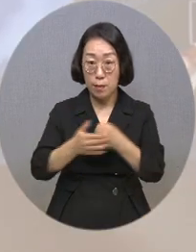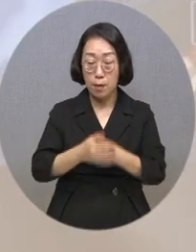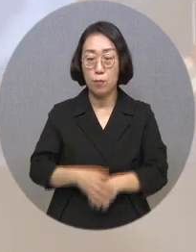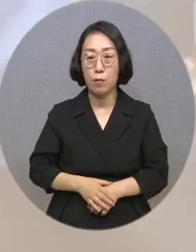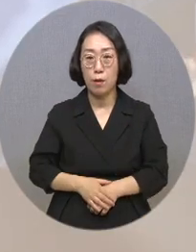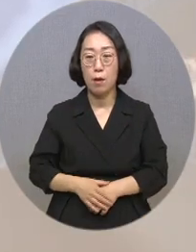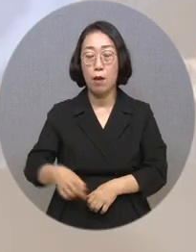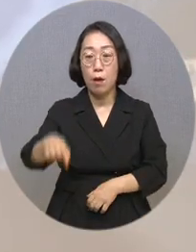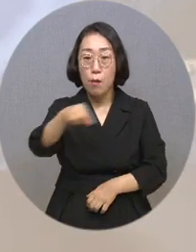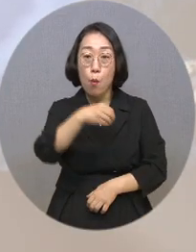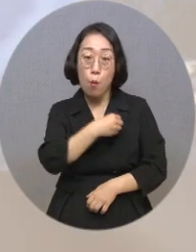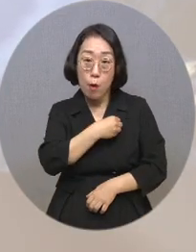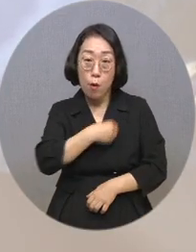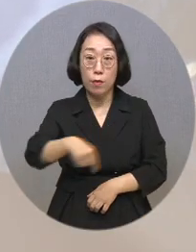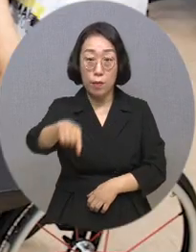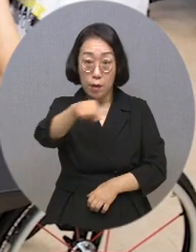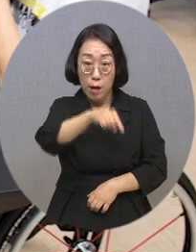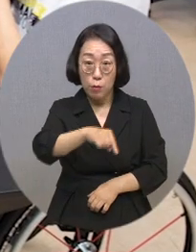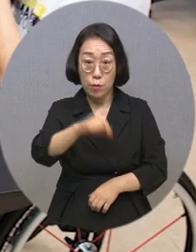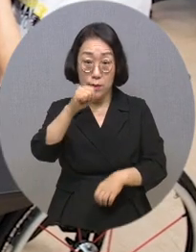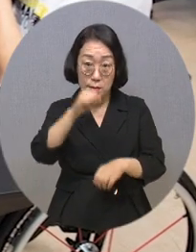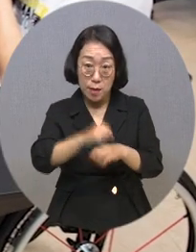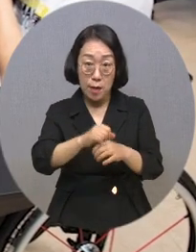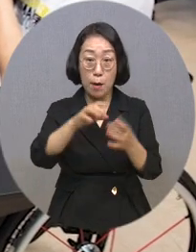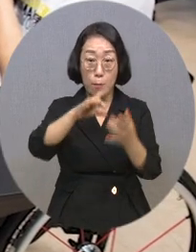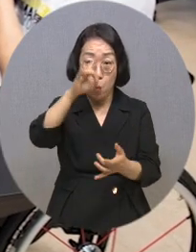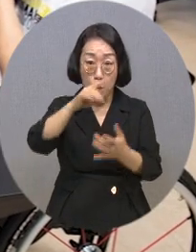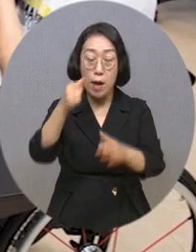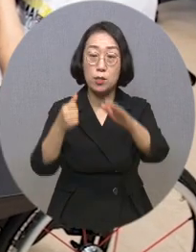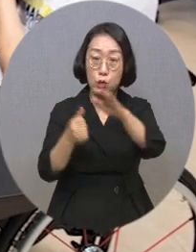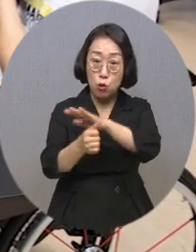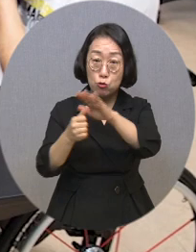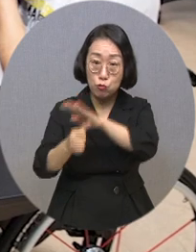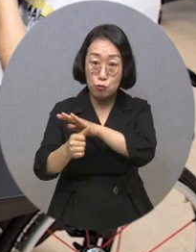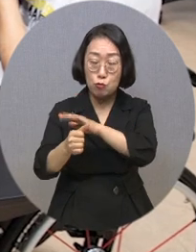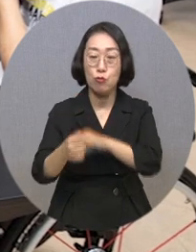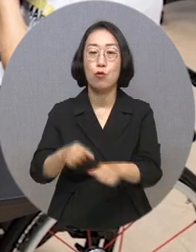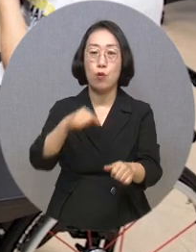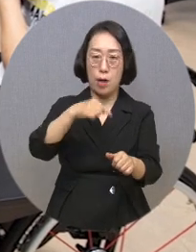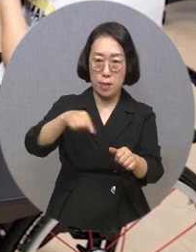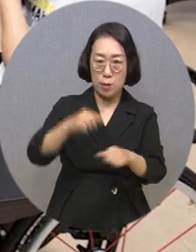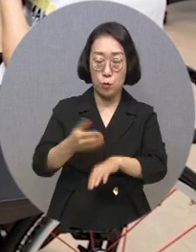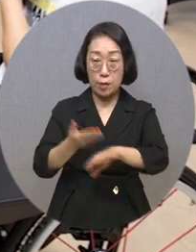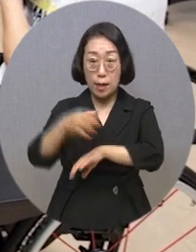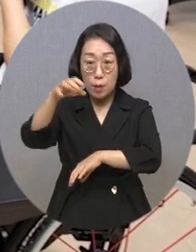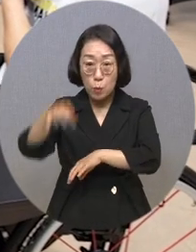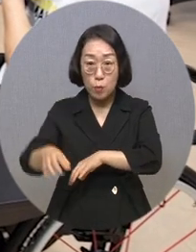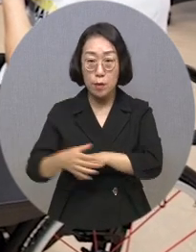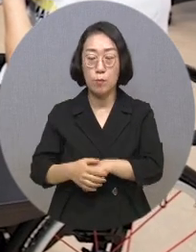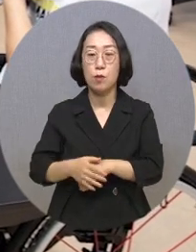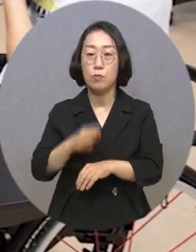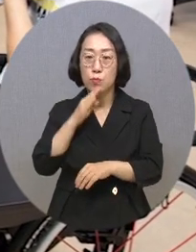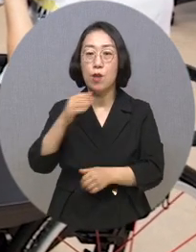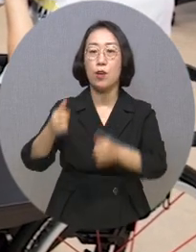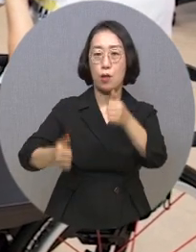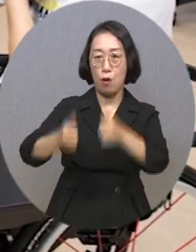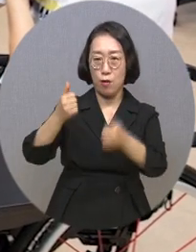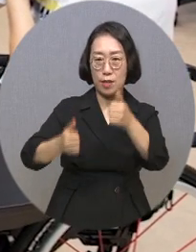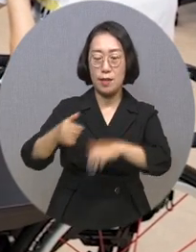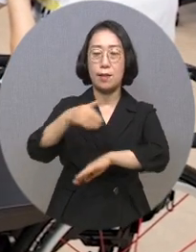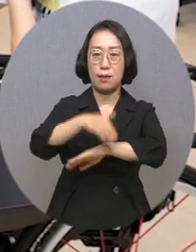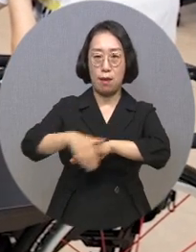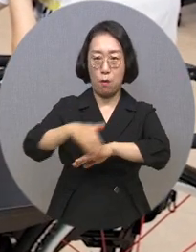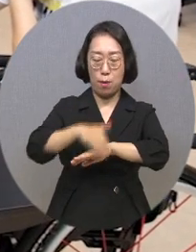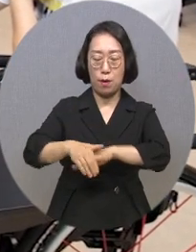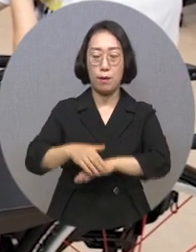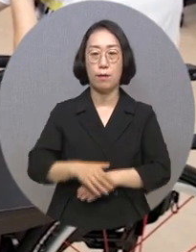대한장애인 e스포츠연맹 회원을 대상으로 우수 선수를 발굴 육성해 타지역 e스포츠 선수들과 친선 경기 등을